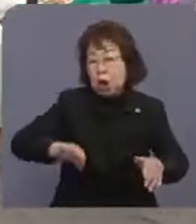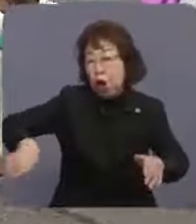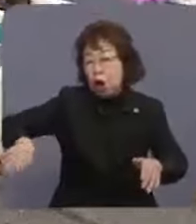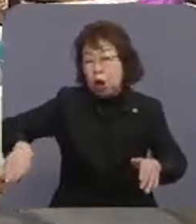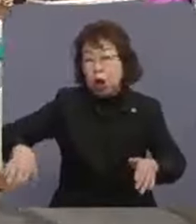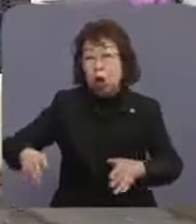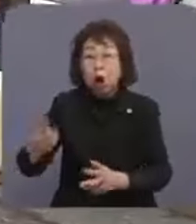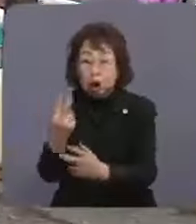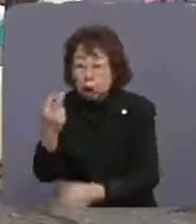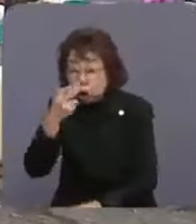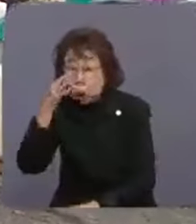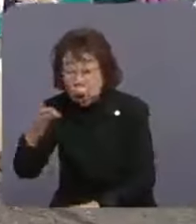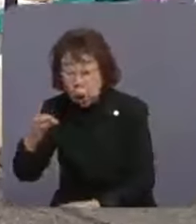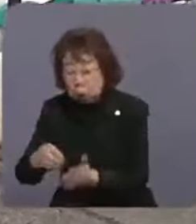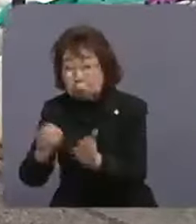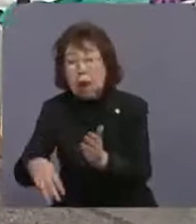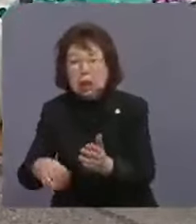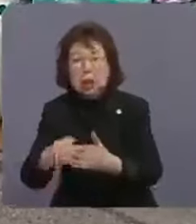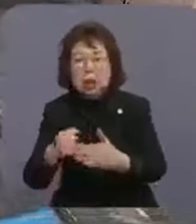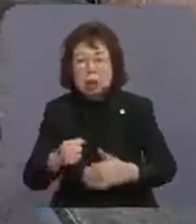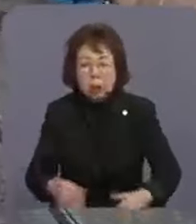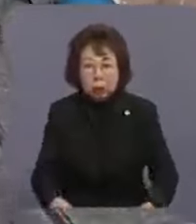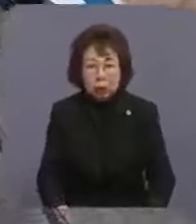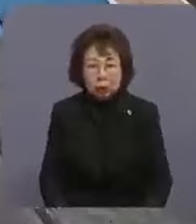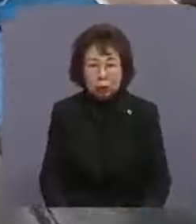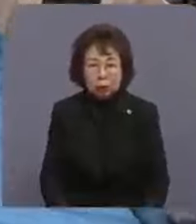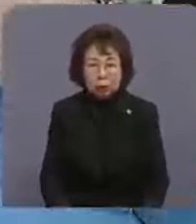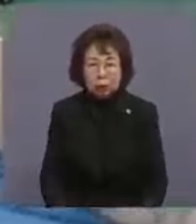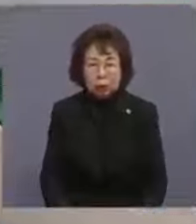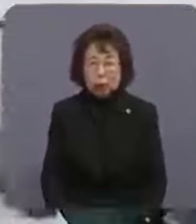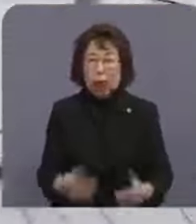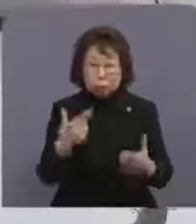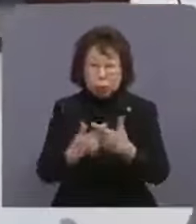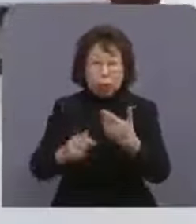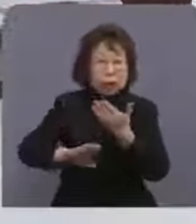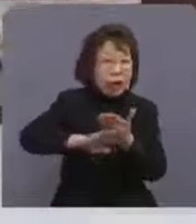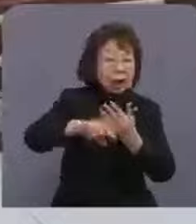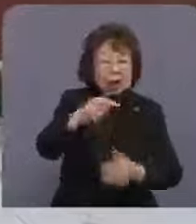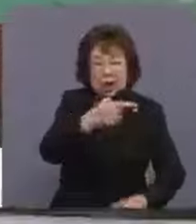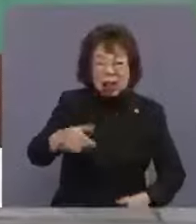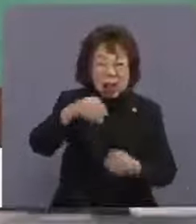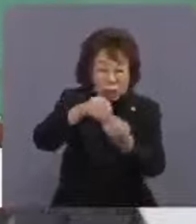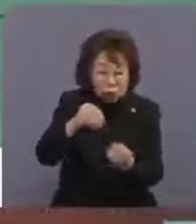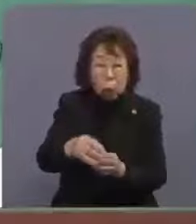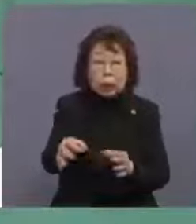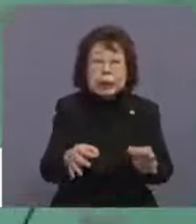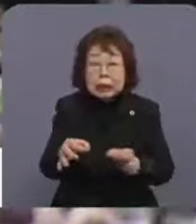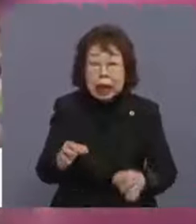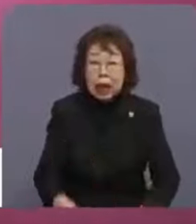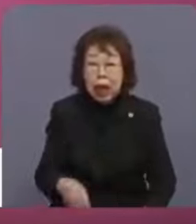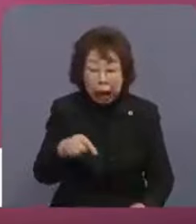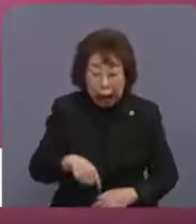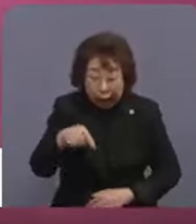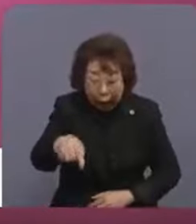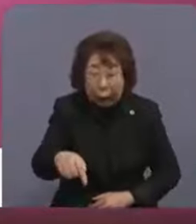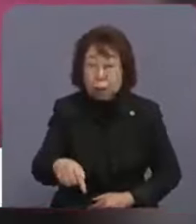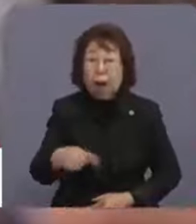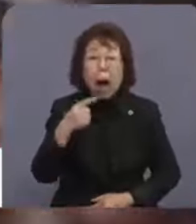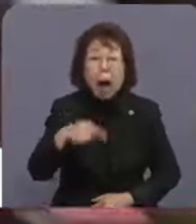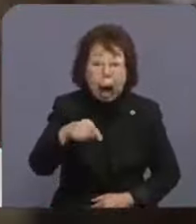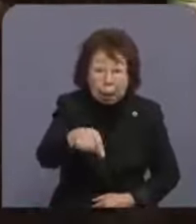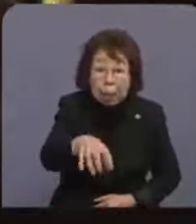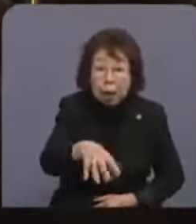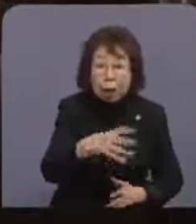여기부터는 소방 점검 대상에서 빠지게 됩니다. 부산의 또 다른 대형 전통시장. 시장 아케이드를 바로 앞에